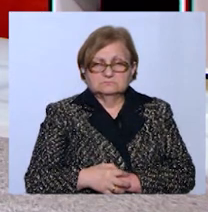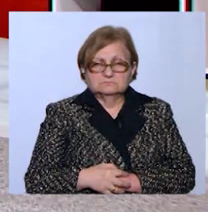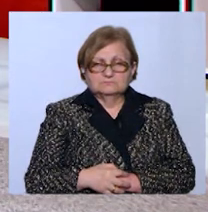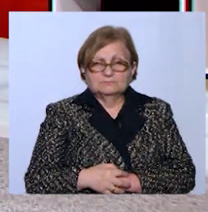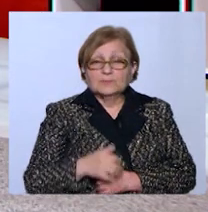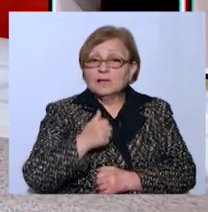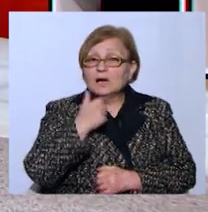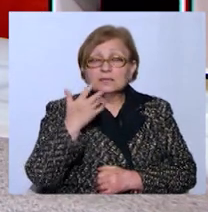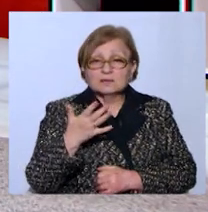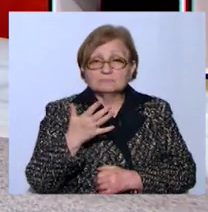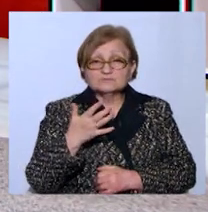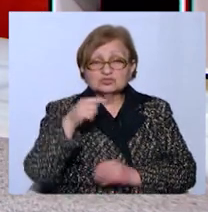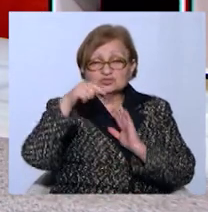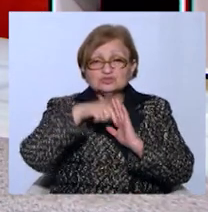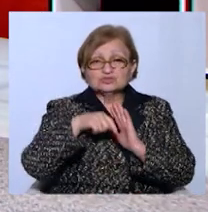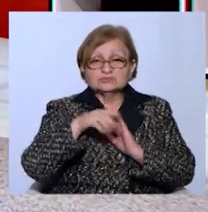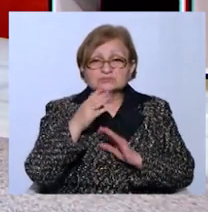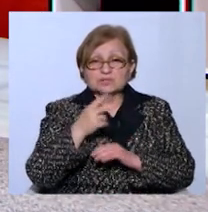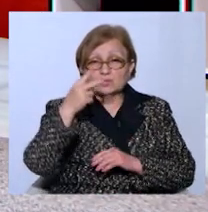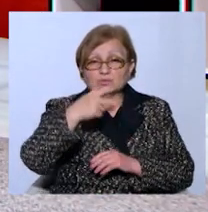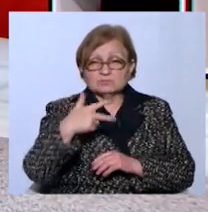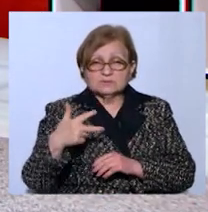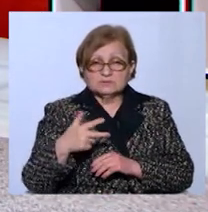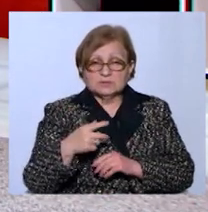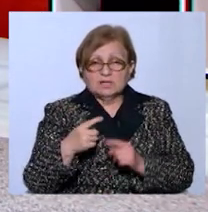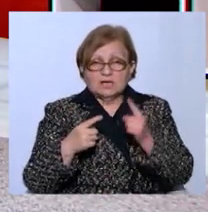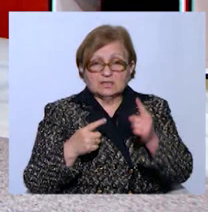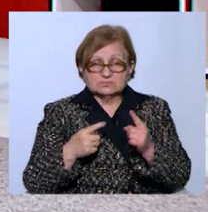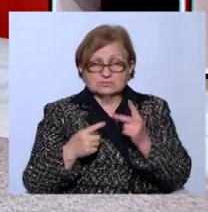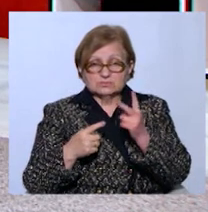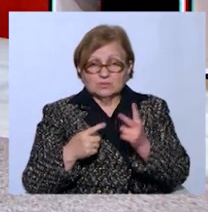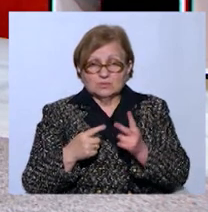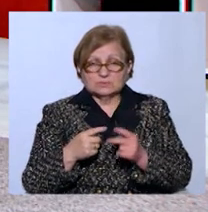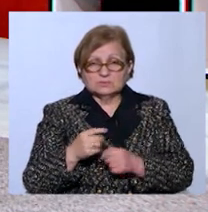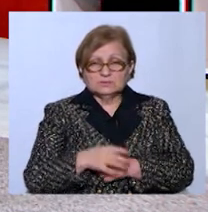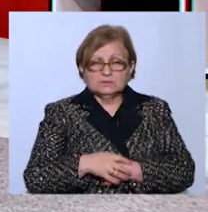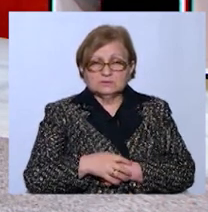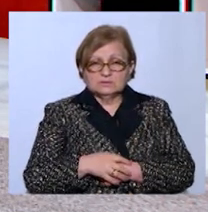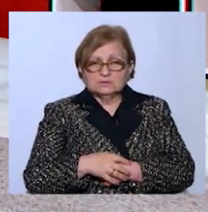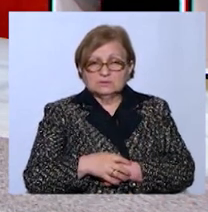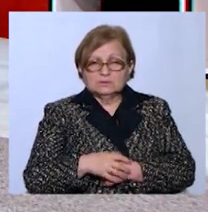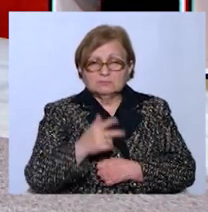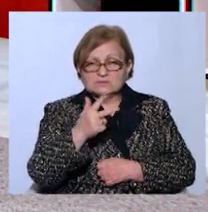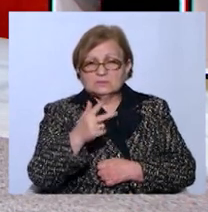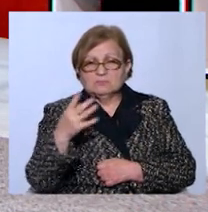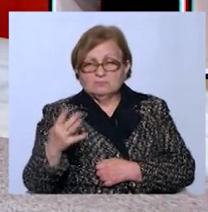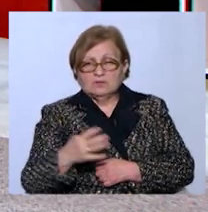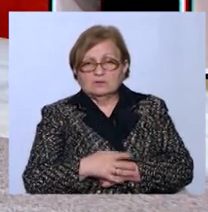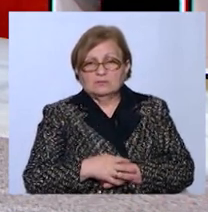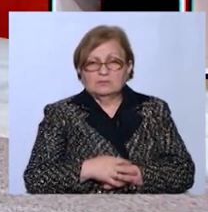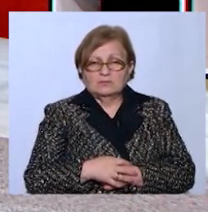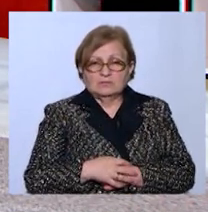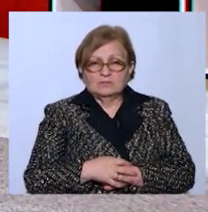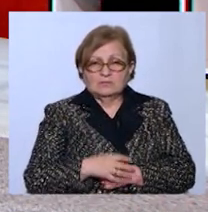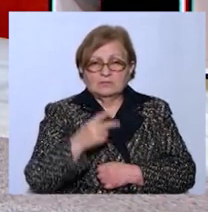რამდენი 2 მესამედია მასში? 1 2 მესამედი მეორე მესამე და მეოთხე. მაშ